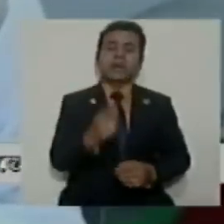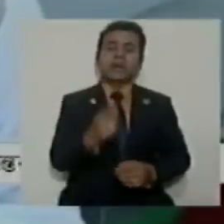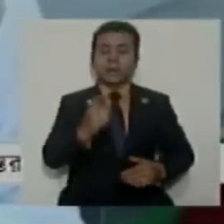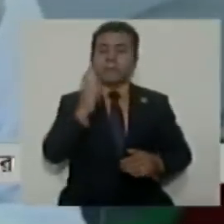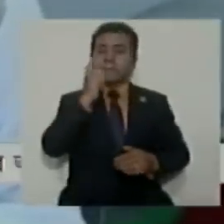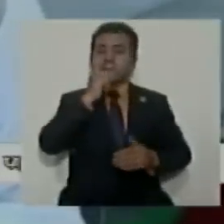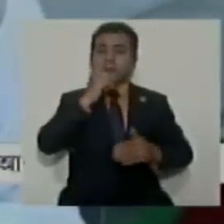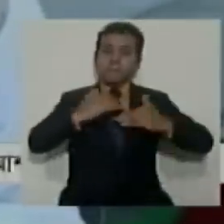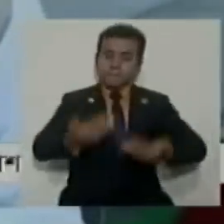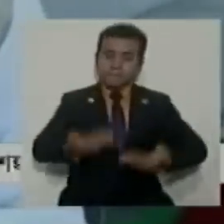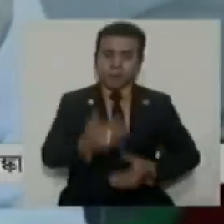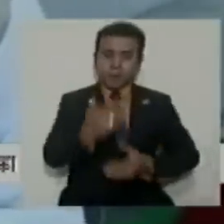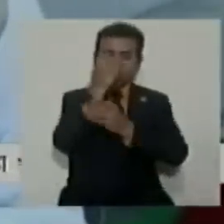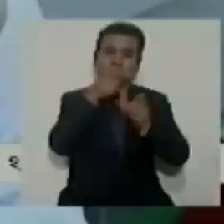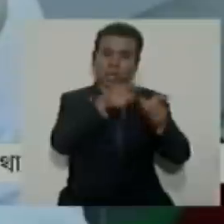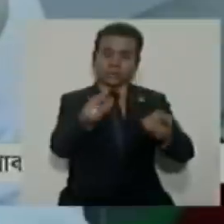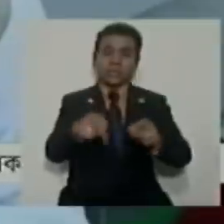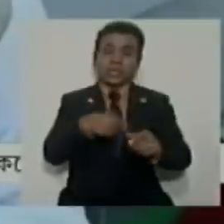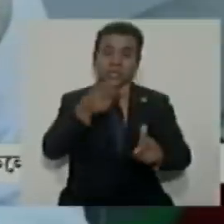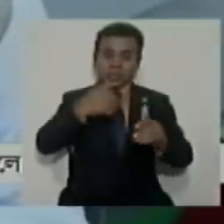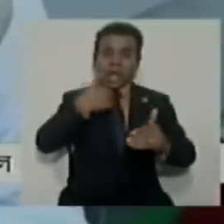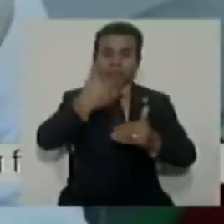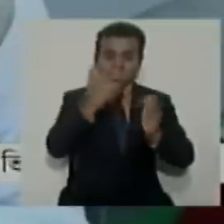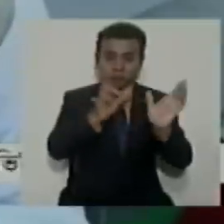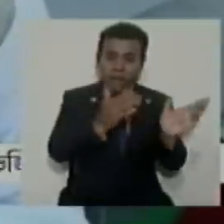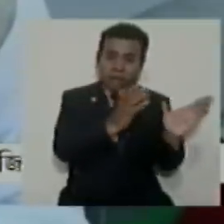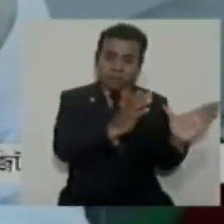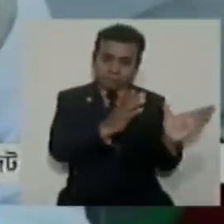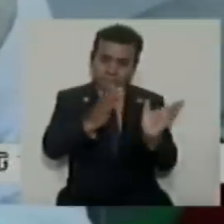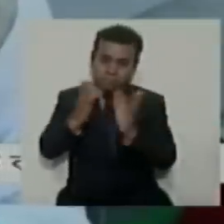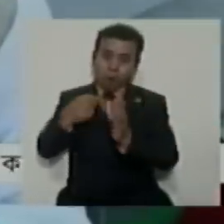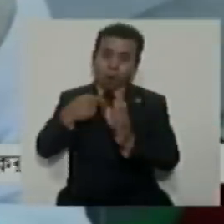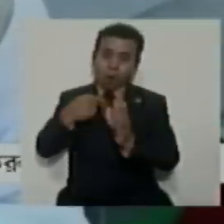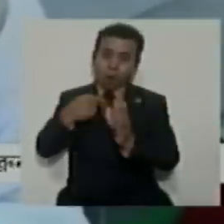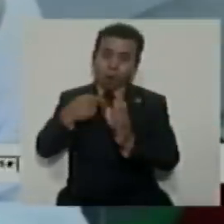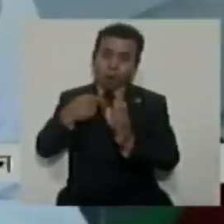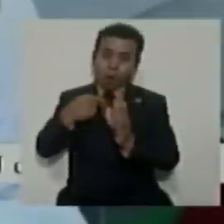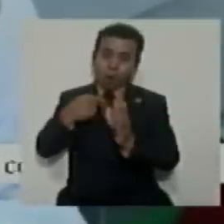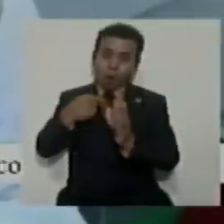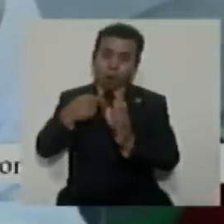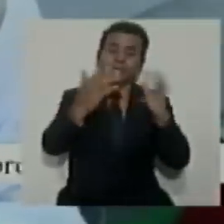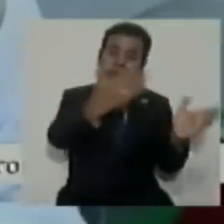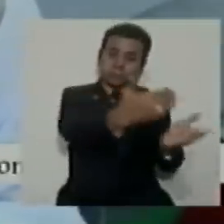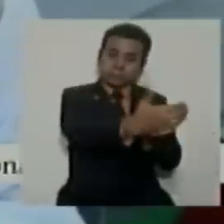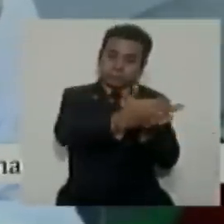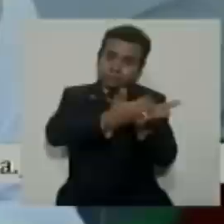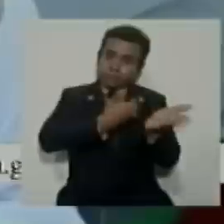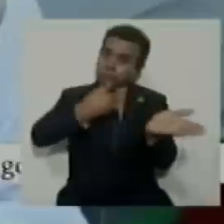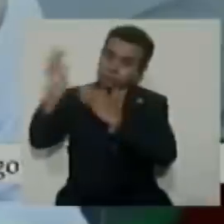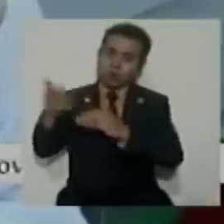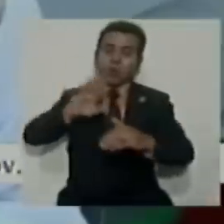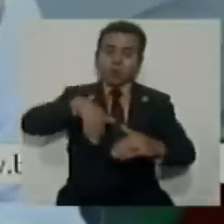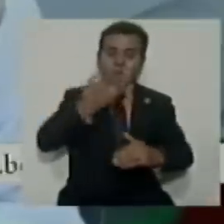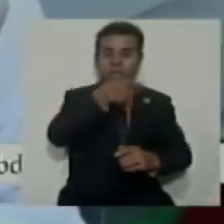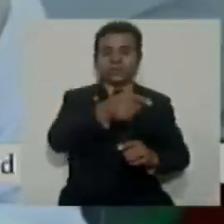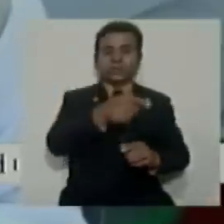সংখ্যাও কমে যাচ্ছে। সকল বিভাগীয় শহরে 200 বেডের আইসিইউ সহ কোভিড হাসপাতাল